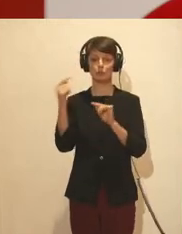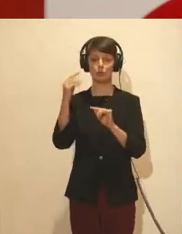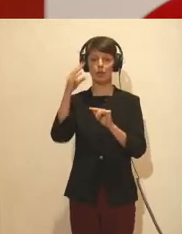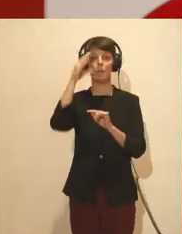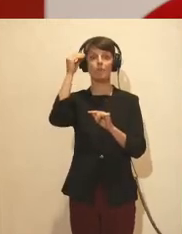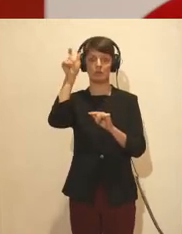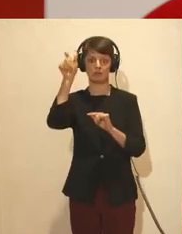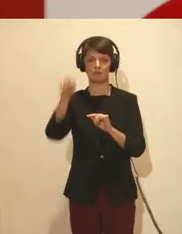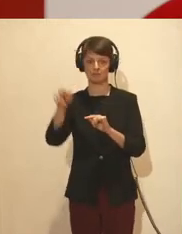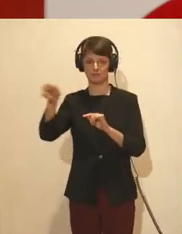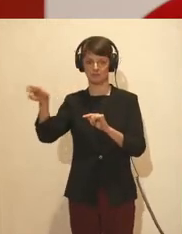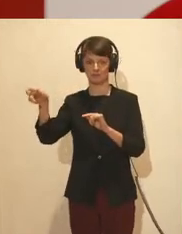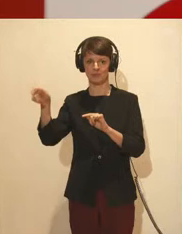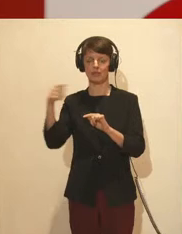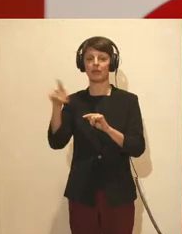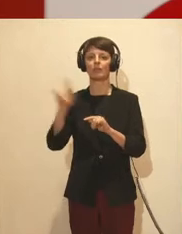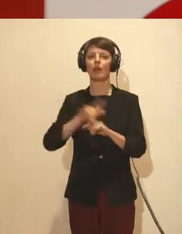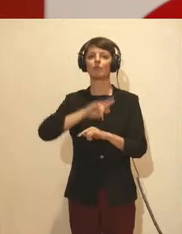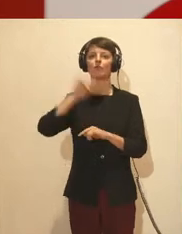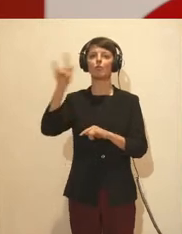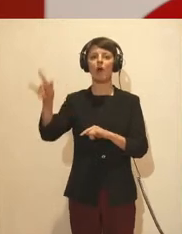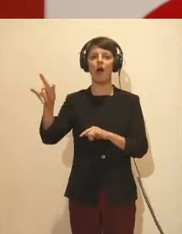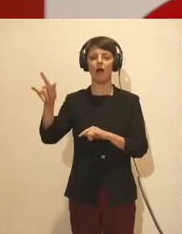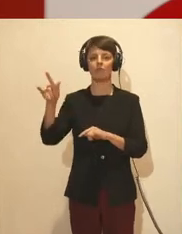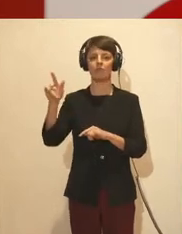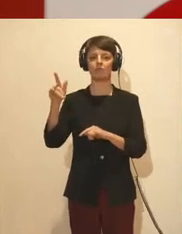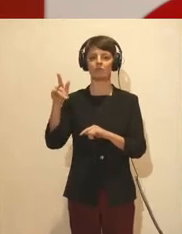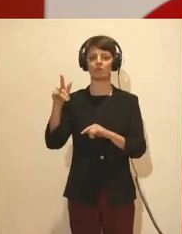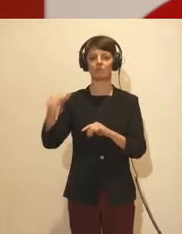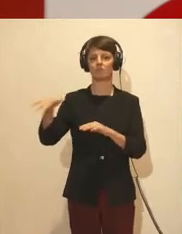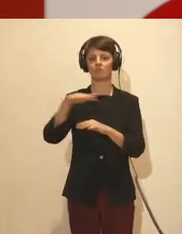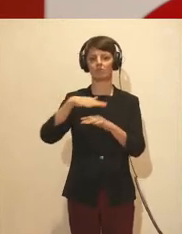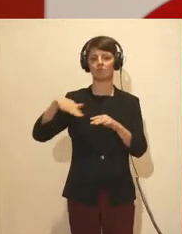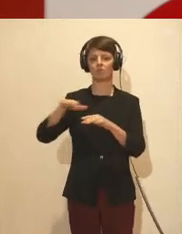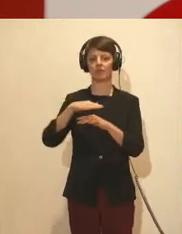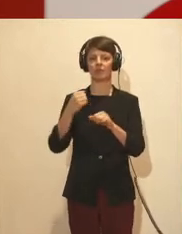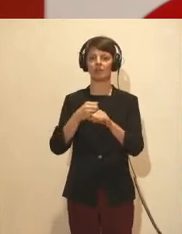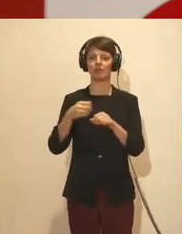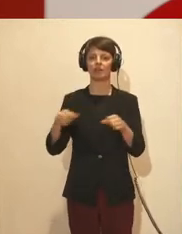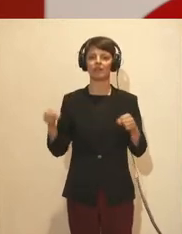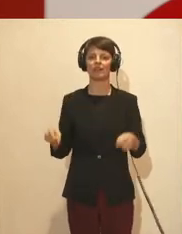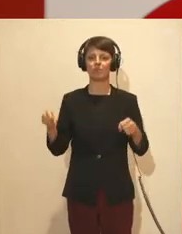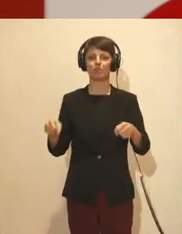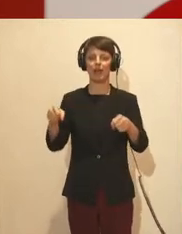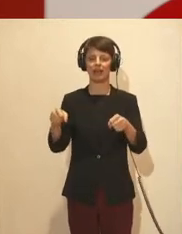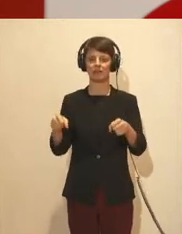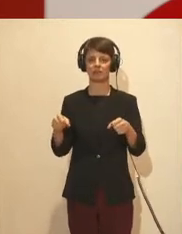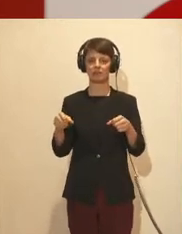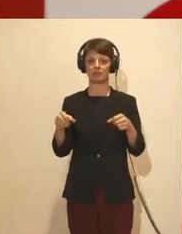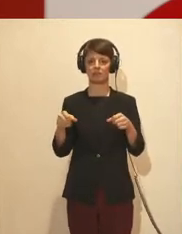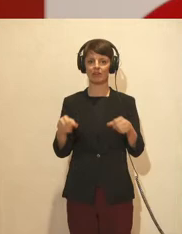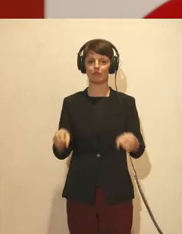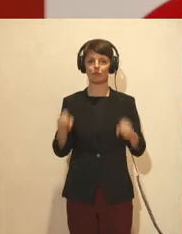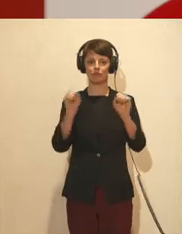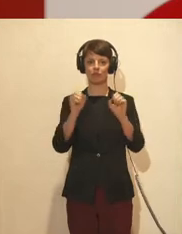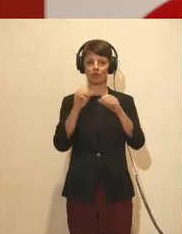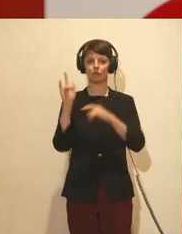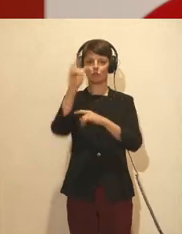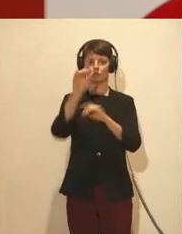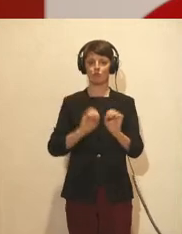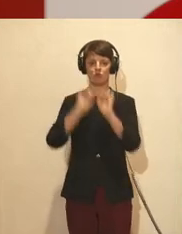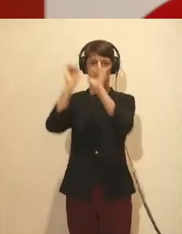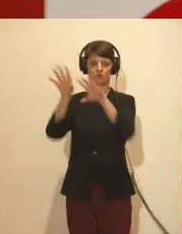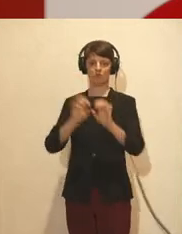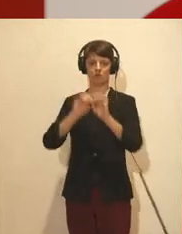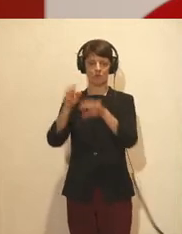diesem fall die an den flughäfen das gepäck in die flugzeuge heben und die haben mich gefragt ob